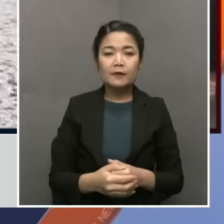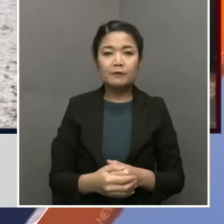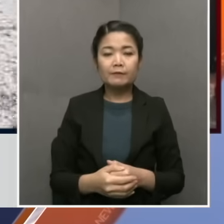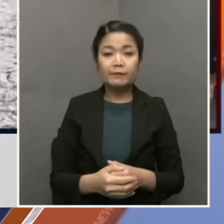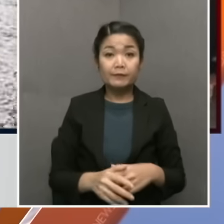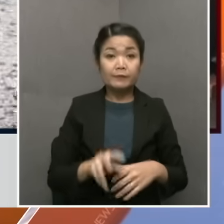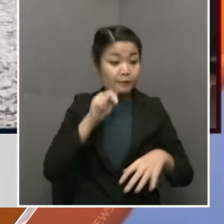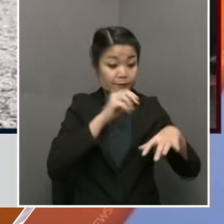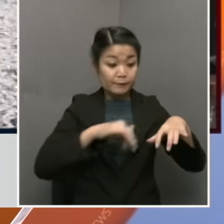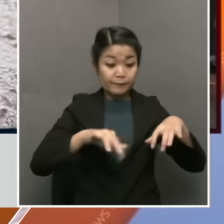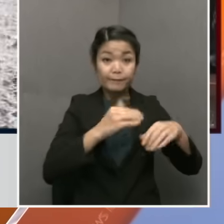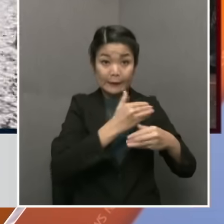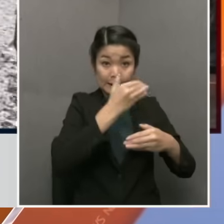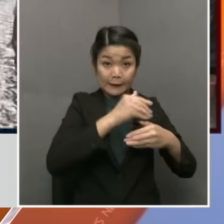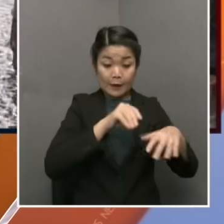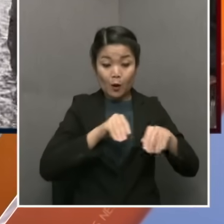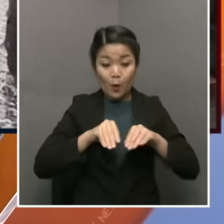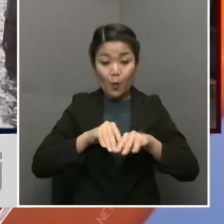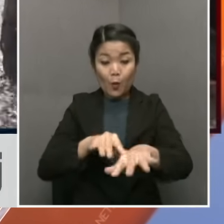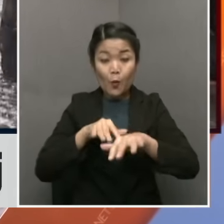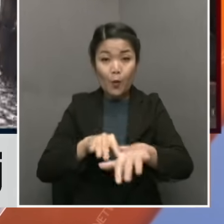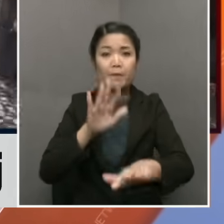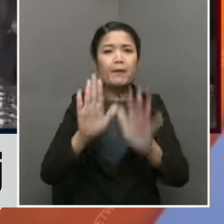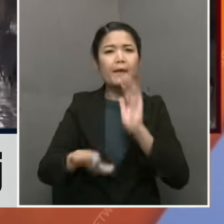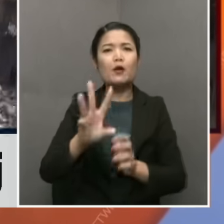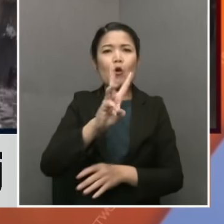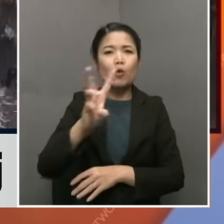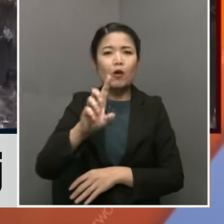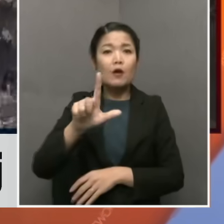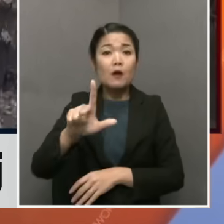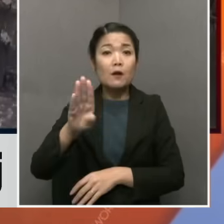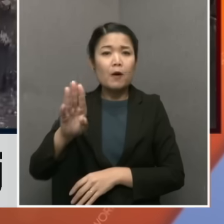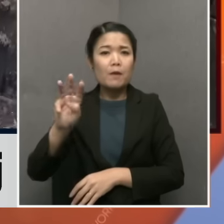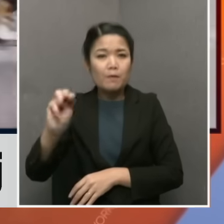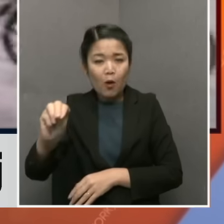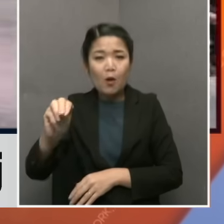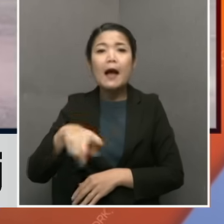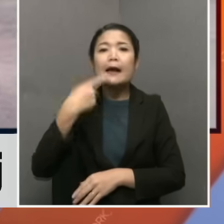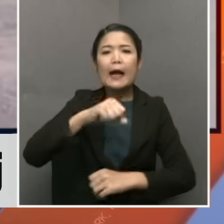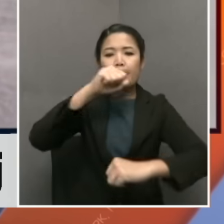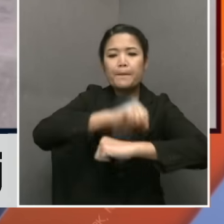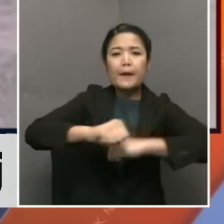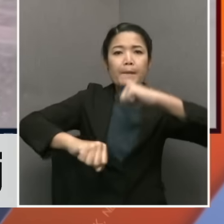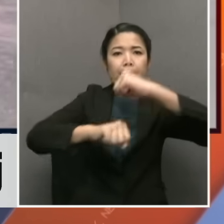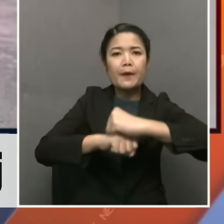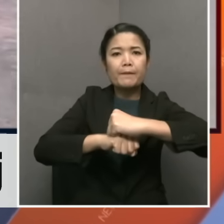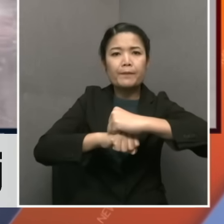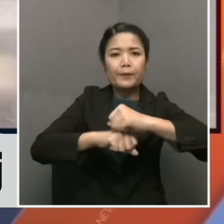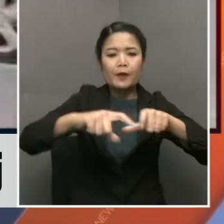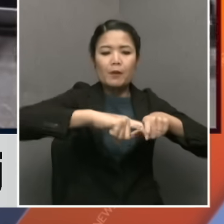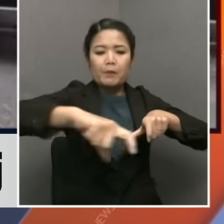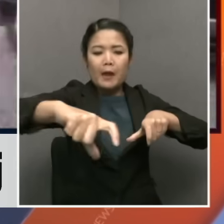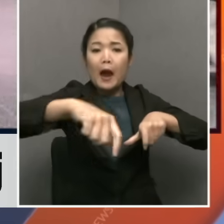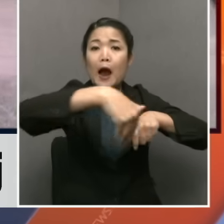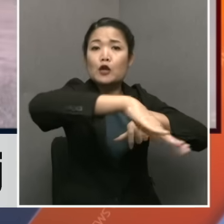เอ่อเพียง 600ลูกบาทเมตรต่อวินาทีเนี่ยนะครับก็เริ่มท่วมคนที่อยู่นอกคันกั้นน้ำไม่ว่าจะเป็นพ่อแม่พี่น้องที่อยู่